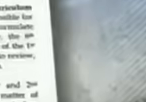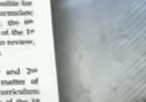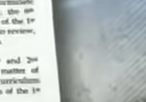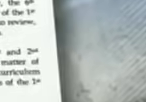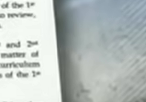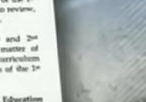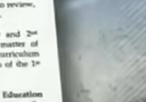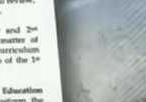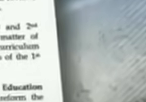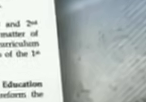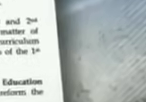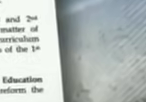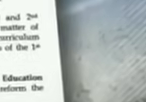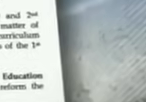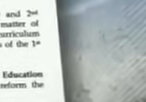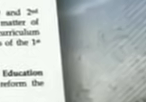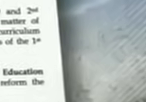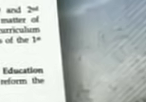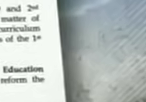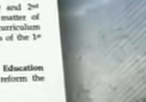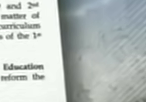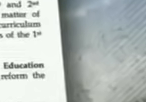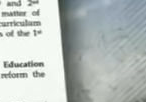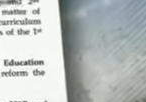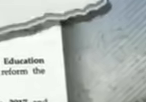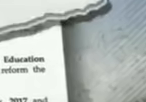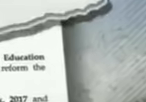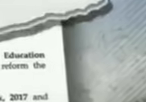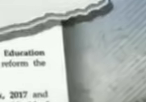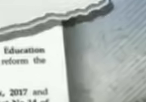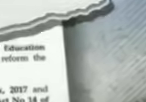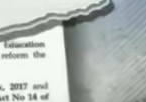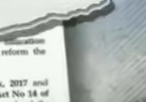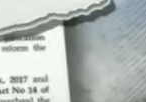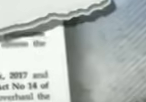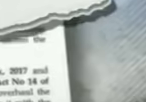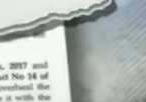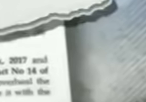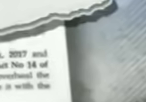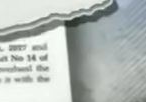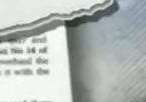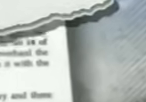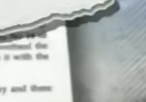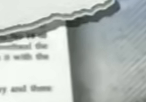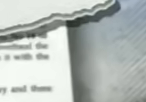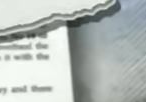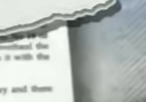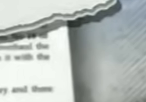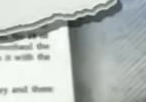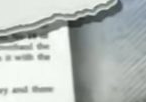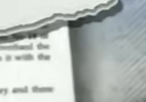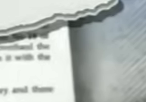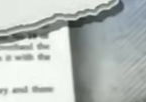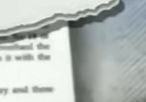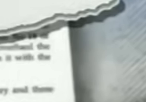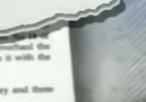Havi. Kwa mujibu wa stakabadhi zilizowasilishwa mahakamani, hakuna sheria iliyozinduliwa na waziri wa elimu au taasisi ya KICD na